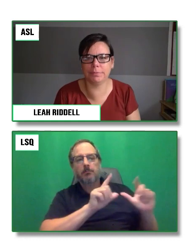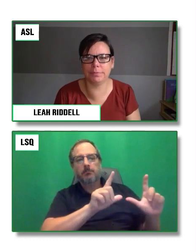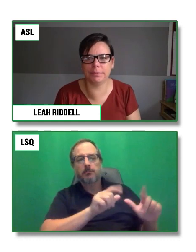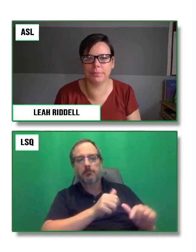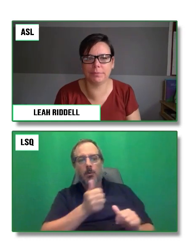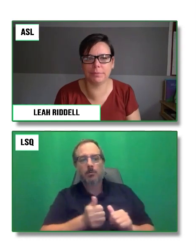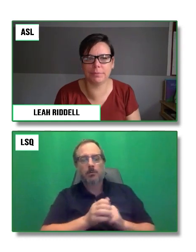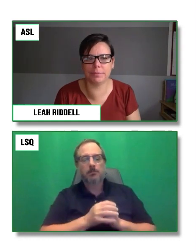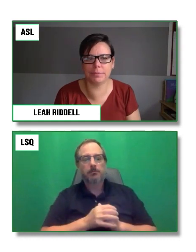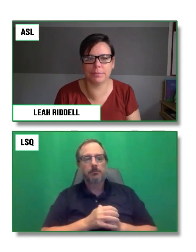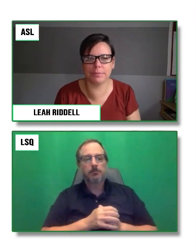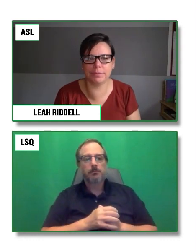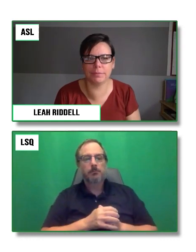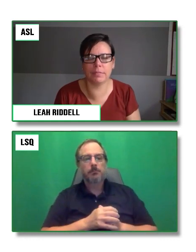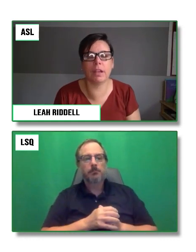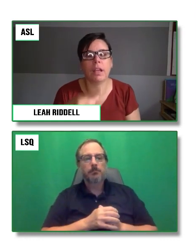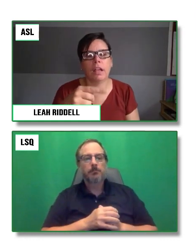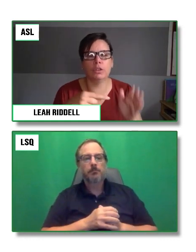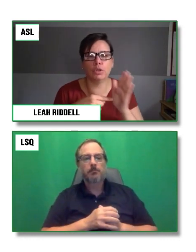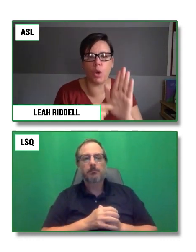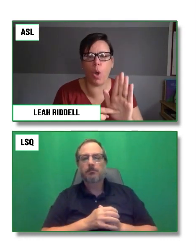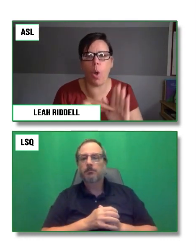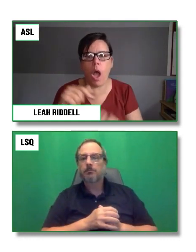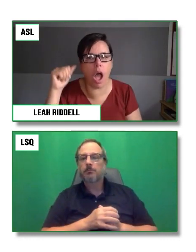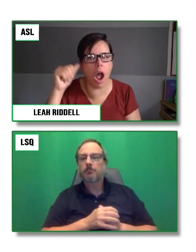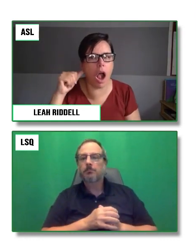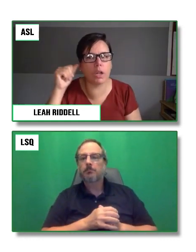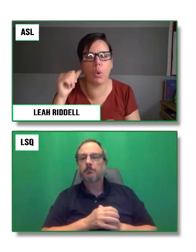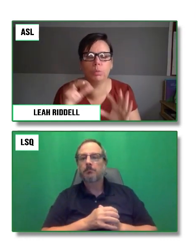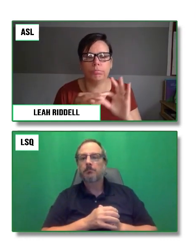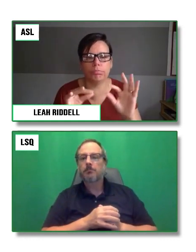inclusive. C'est assez simple et direct.